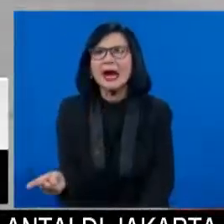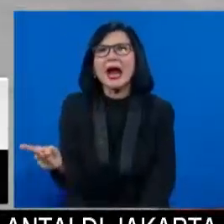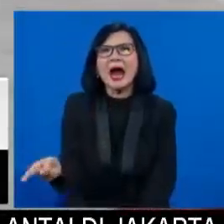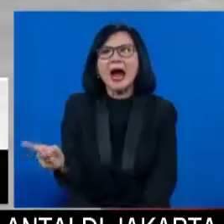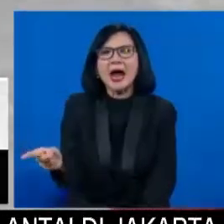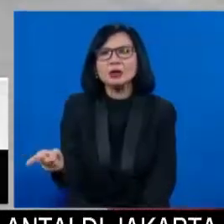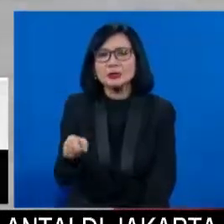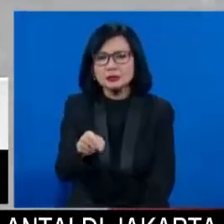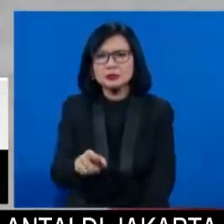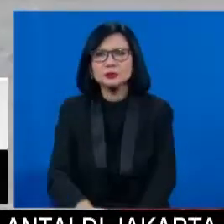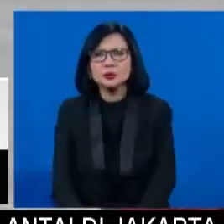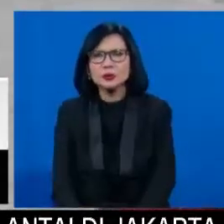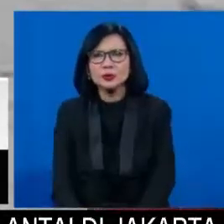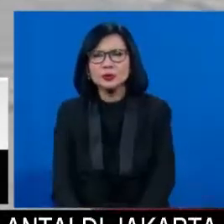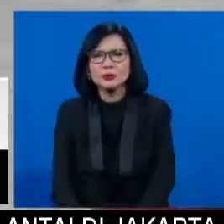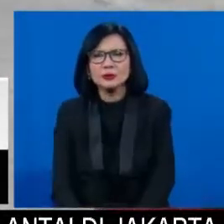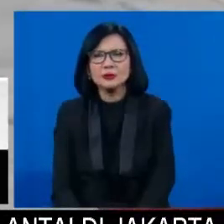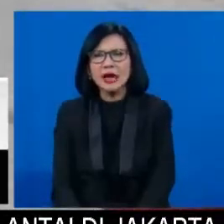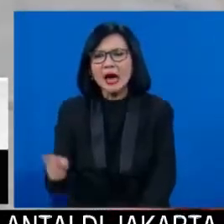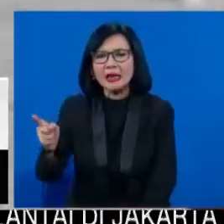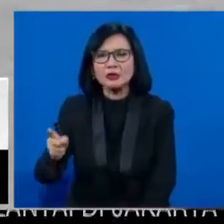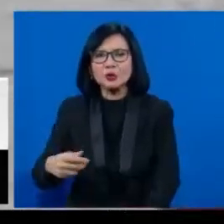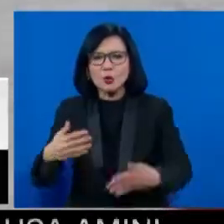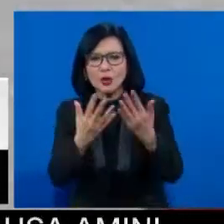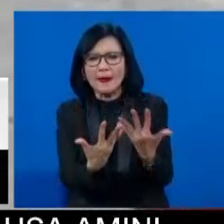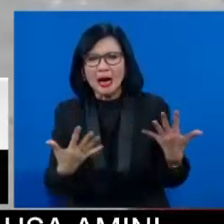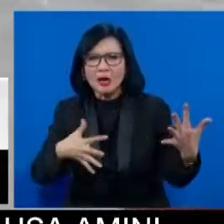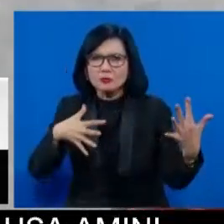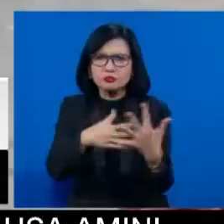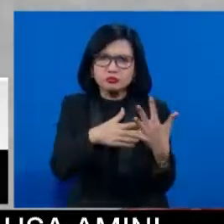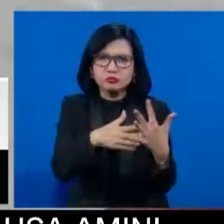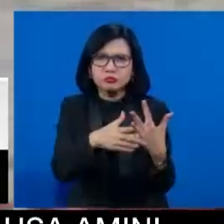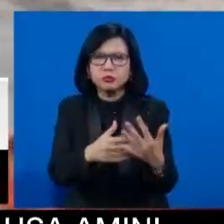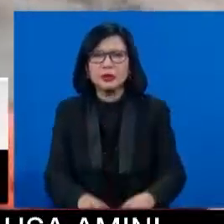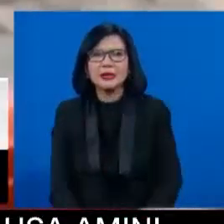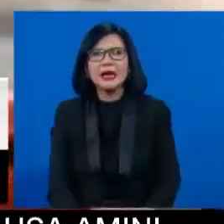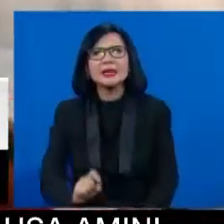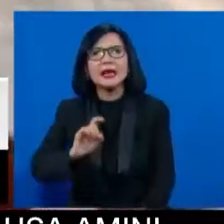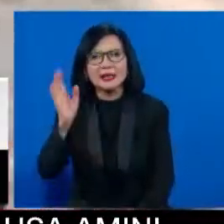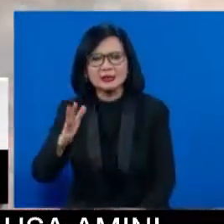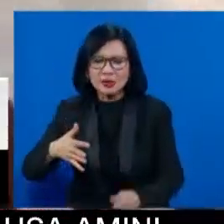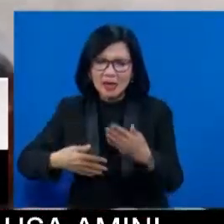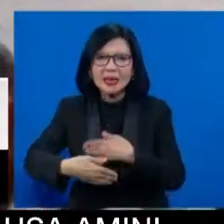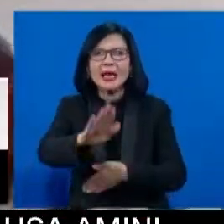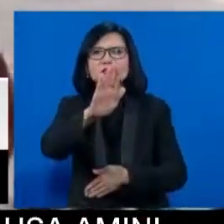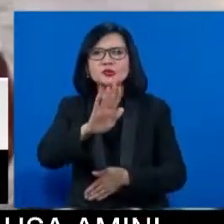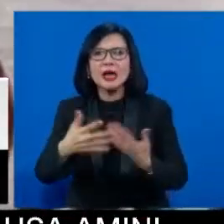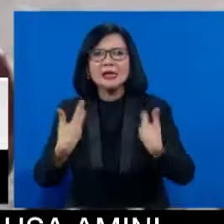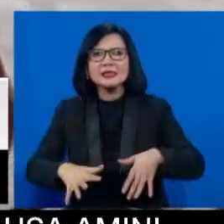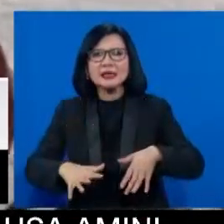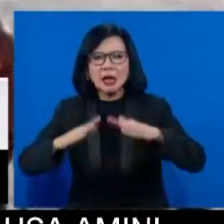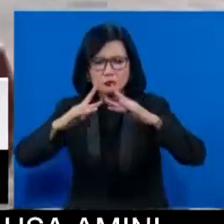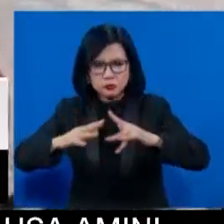mengangkut penumpang. Beruntung ada pagar pembatas sehingga angkot tidak terseret. Angkot selanjutnya melanjutkan perjalanan pasca air